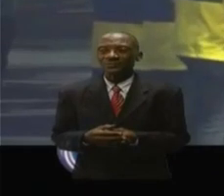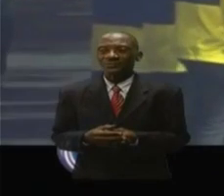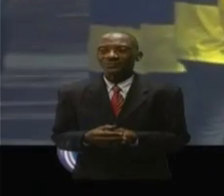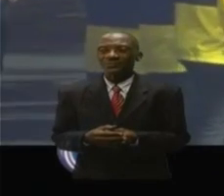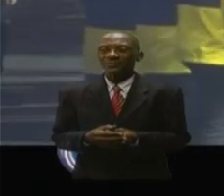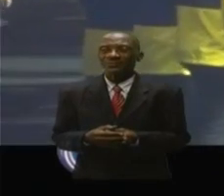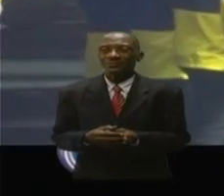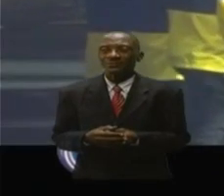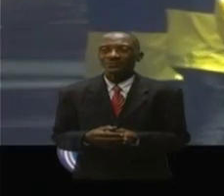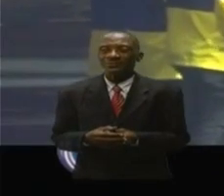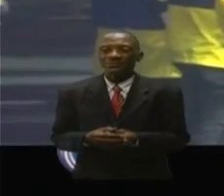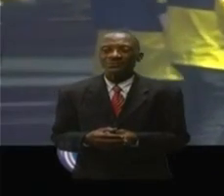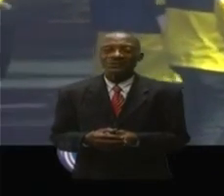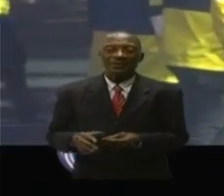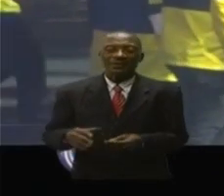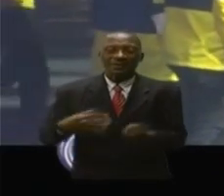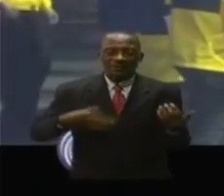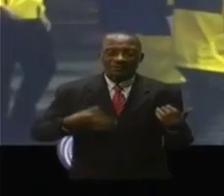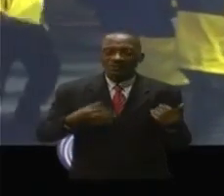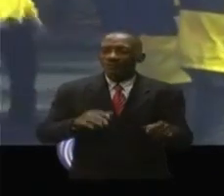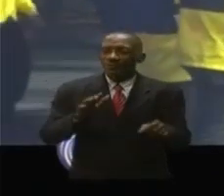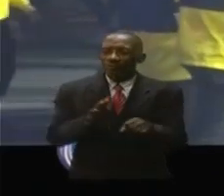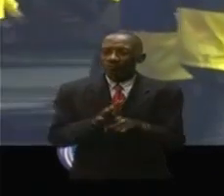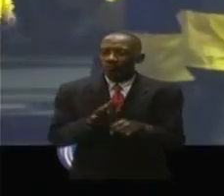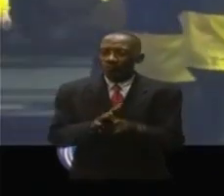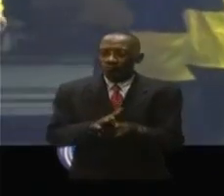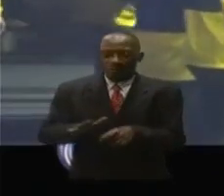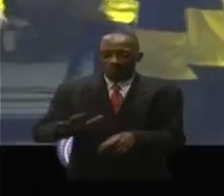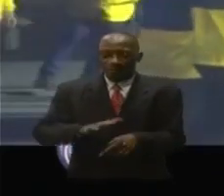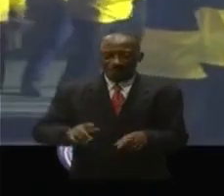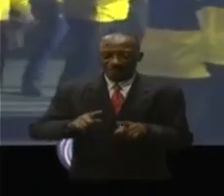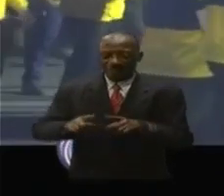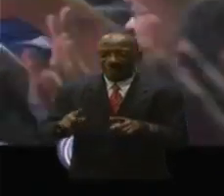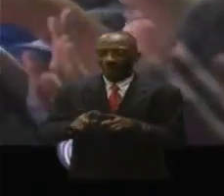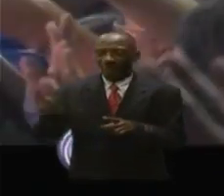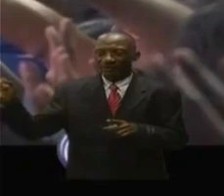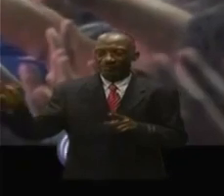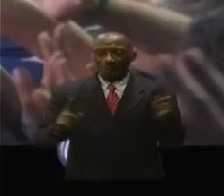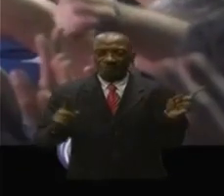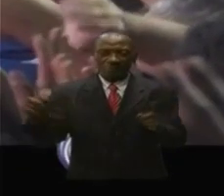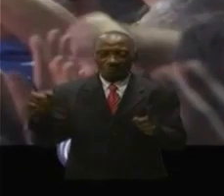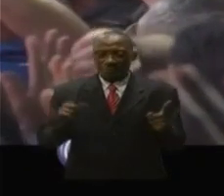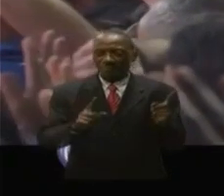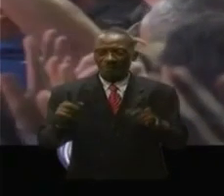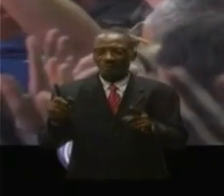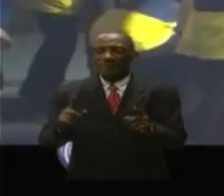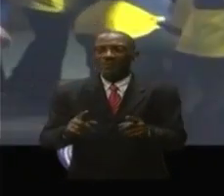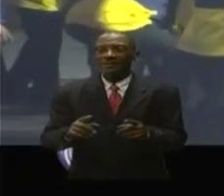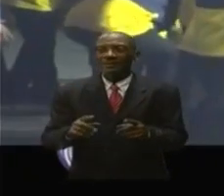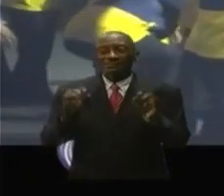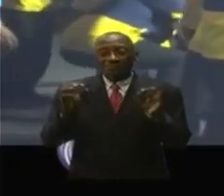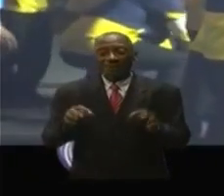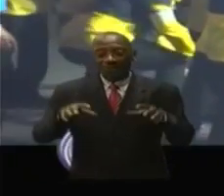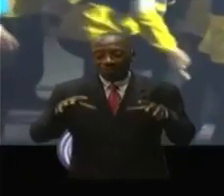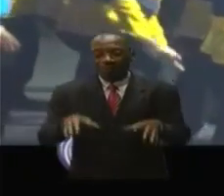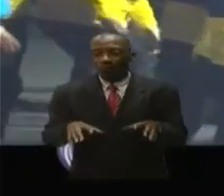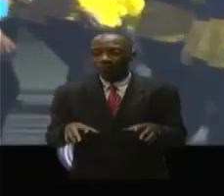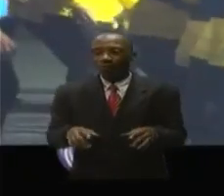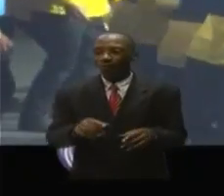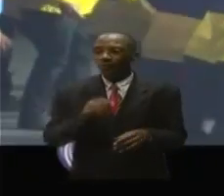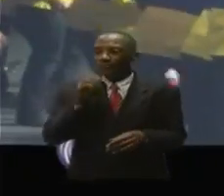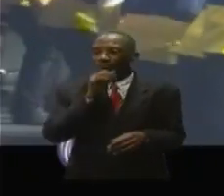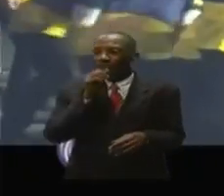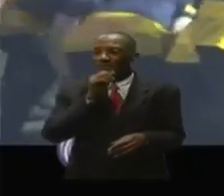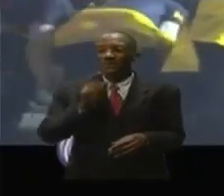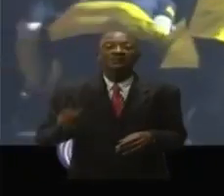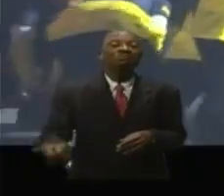leurs pays respectifs auprès de l'apôtre Léopold Mutombo Kalombo afin de solliciter la prière de délivrance. Contre toute forme d'influence démoniaque,